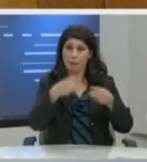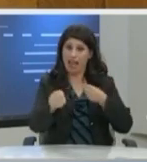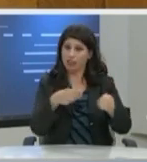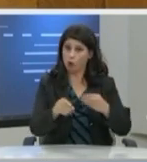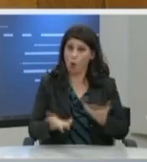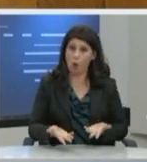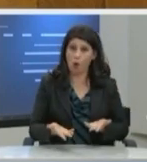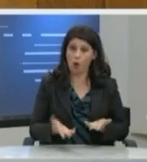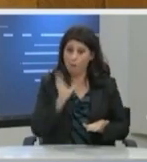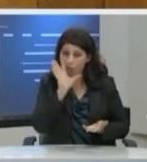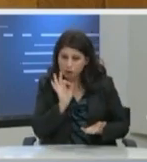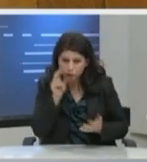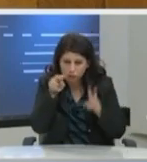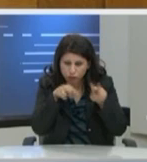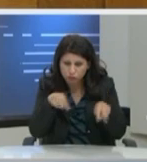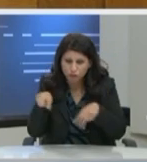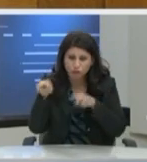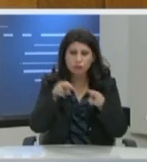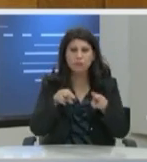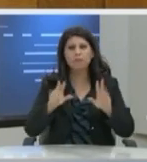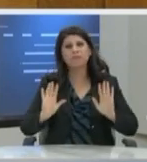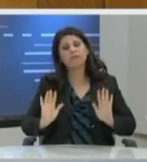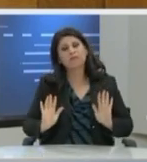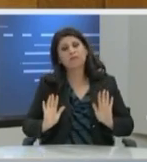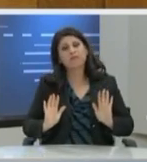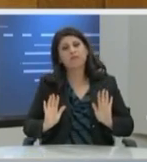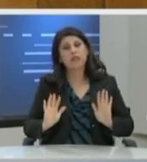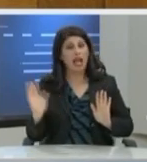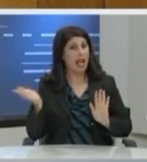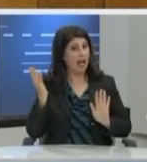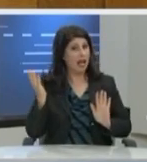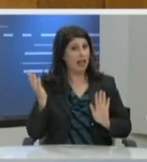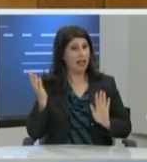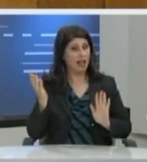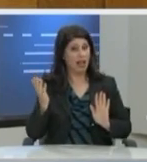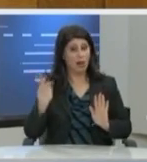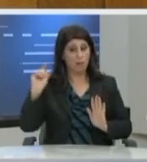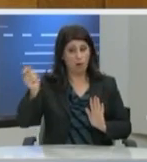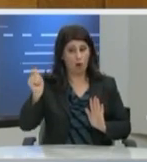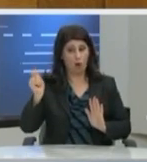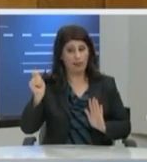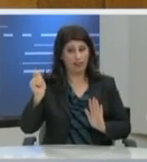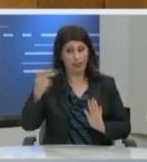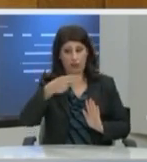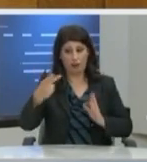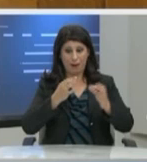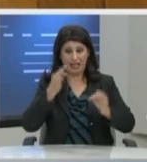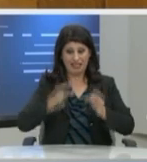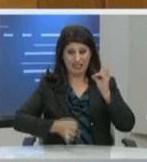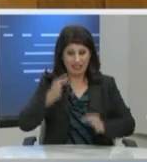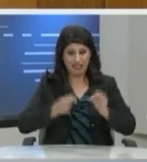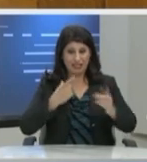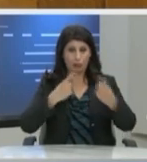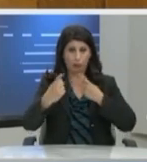έγινε πραγματογνωμοσύνη. Αλλά ωστόσο, το να ανεβαίνουν οι πολιτικοί στα κότερα είναι το